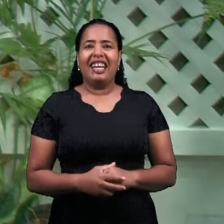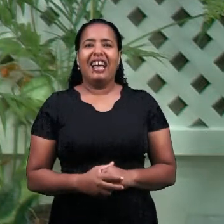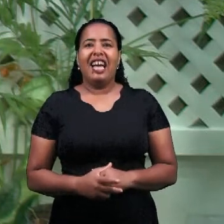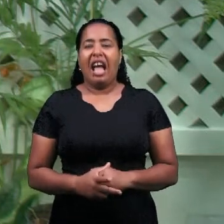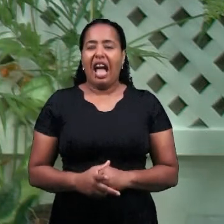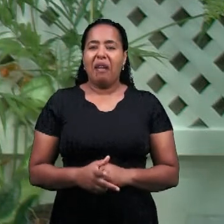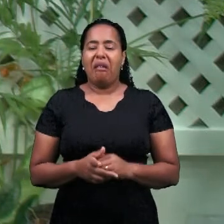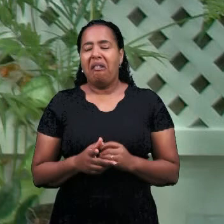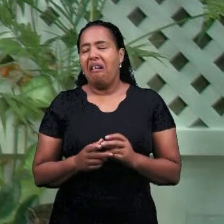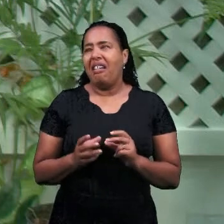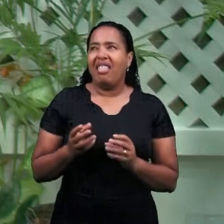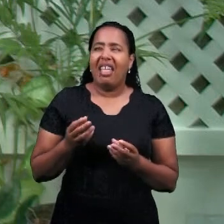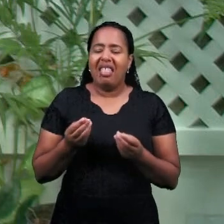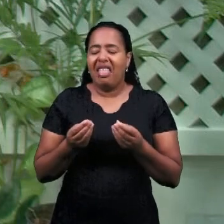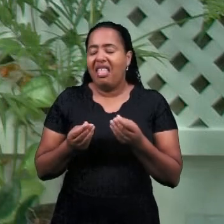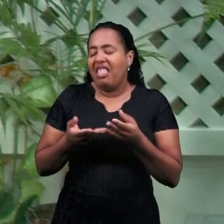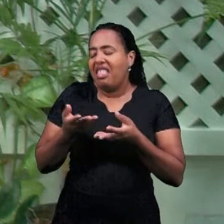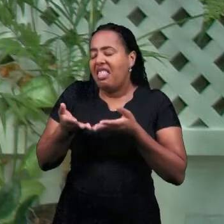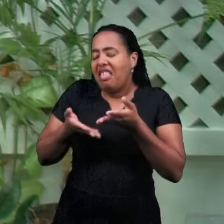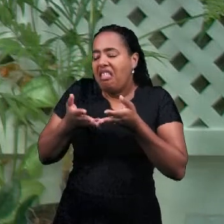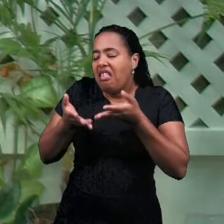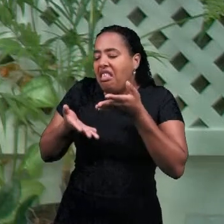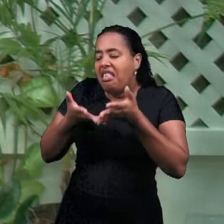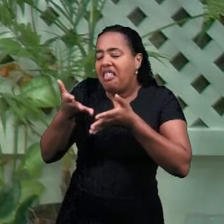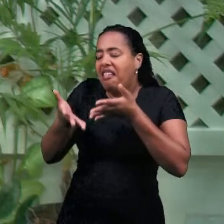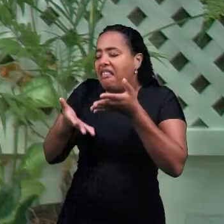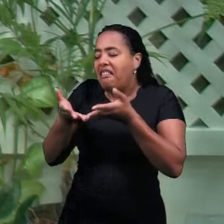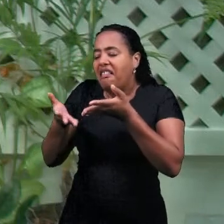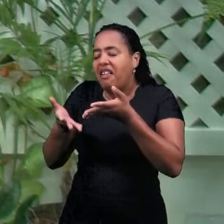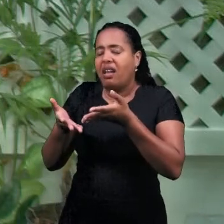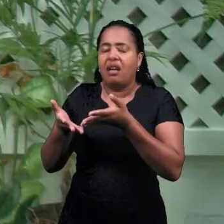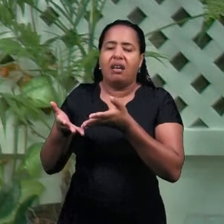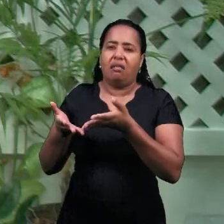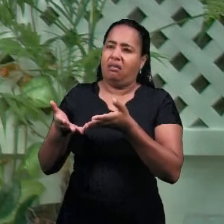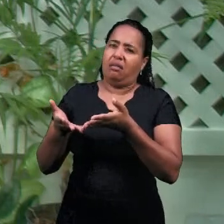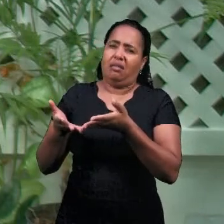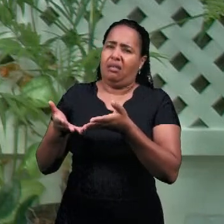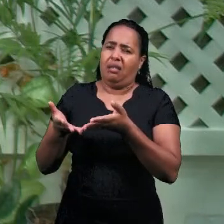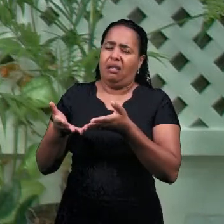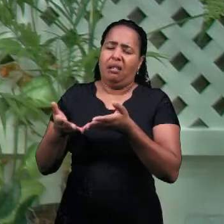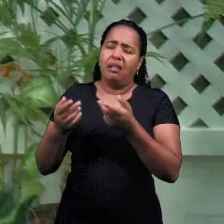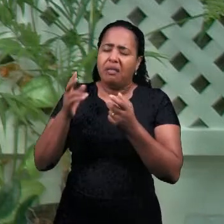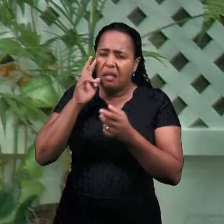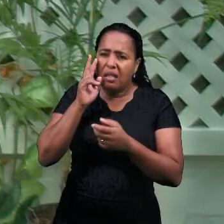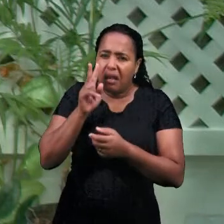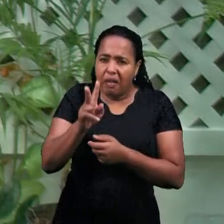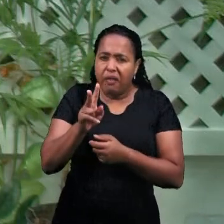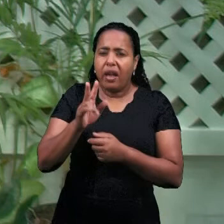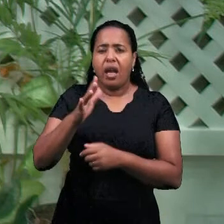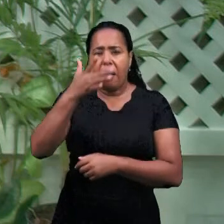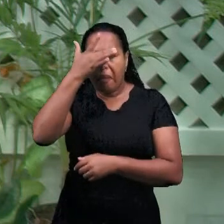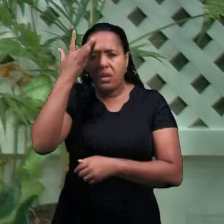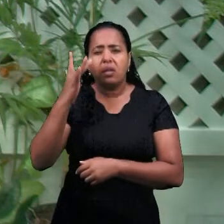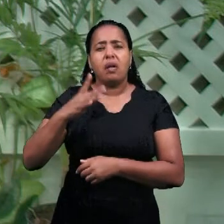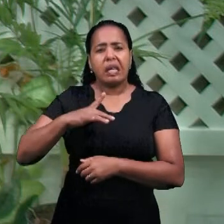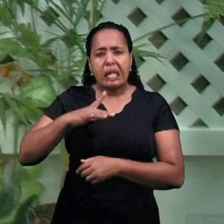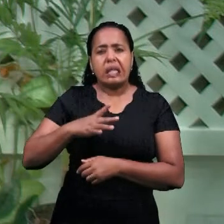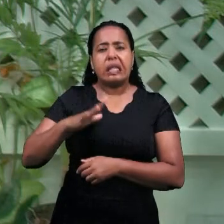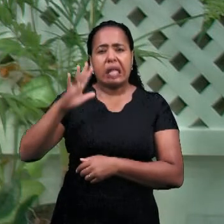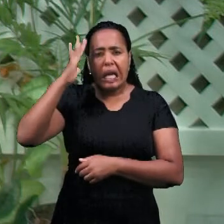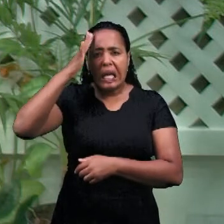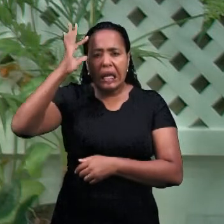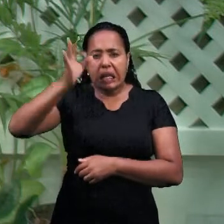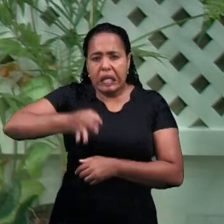quand on est en train de trop parler doucement, non, quand les personnes ont